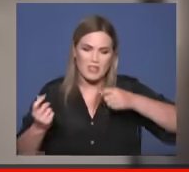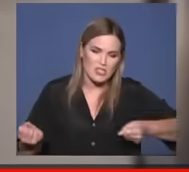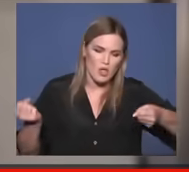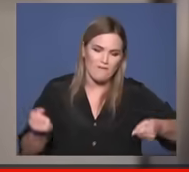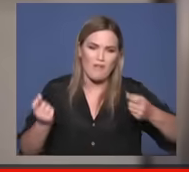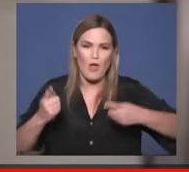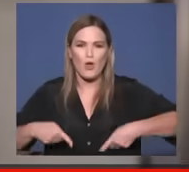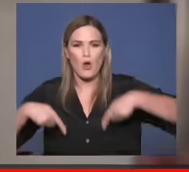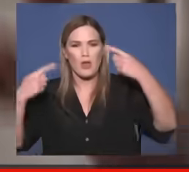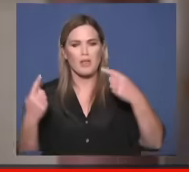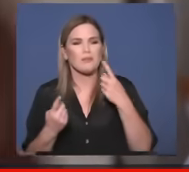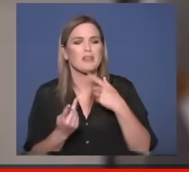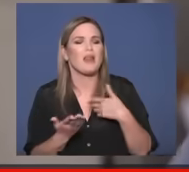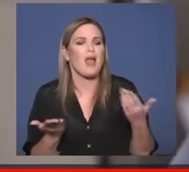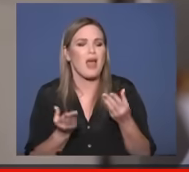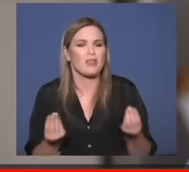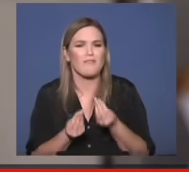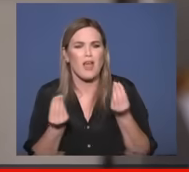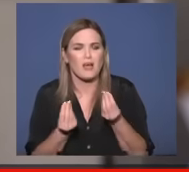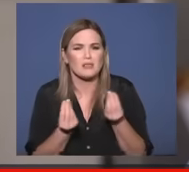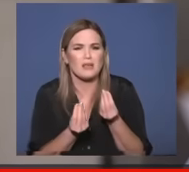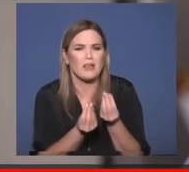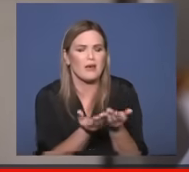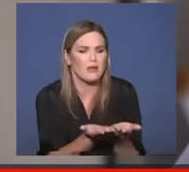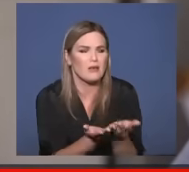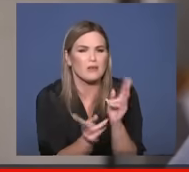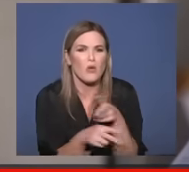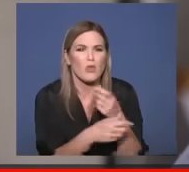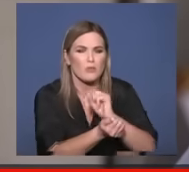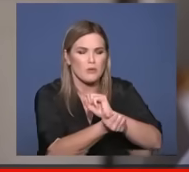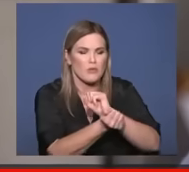תגידי לי איך דבר כזה, פשוש כזה, יכול להיות בשבי? איך?